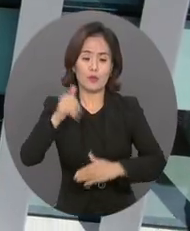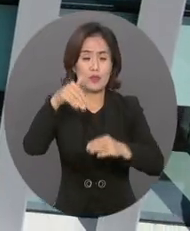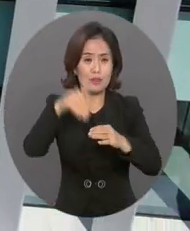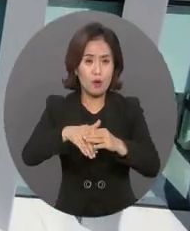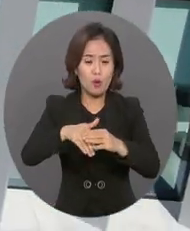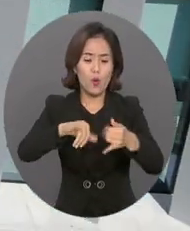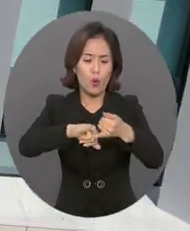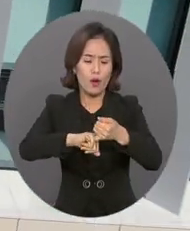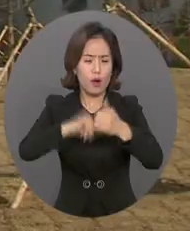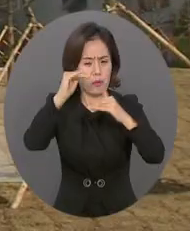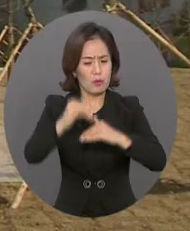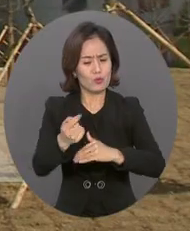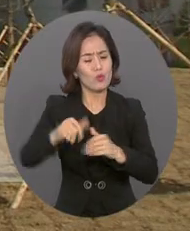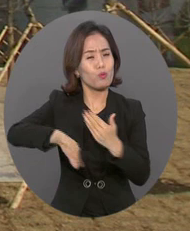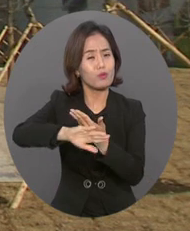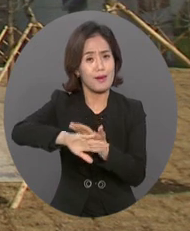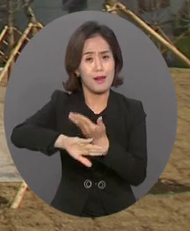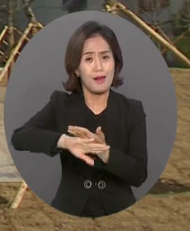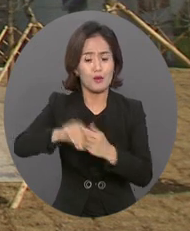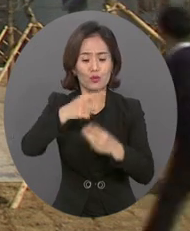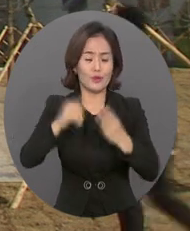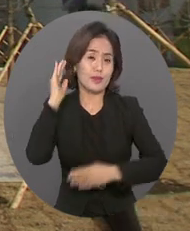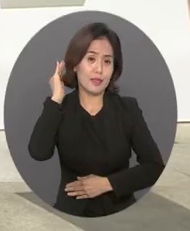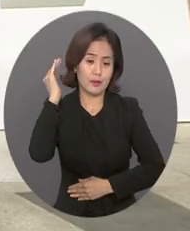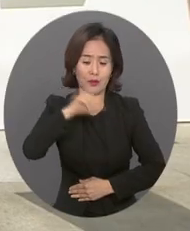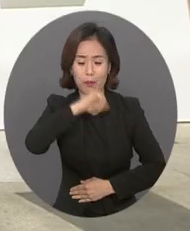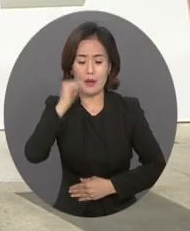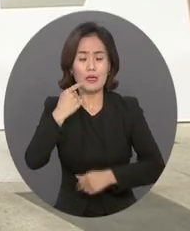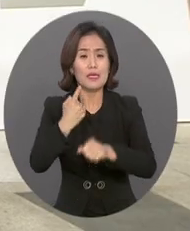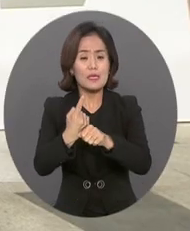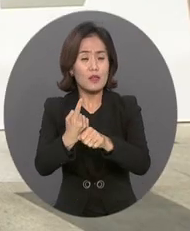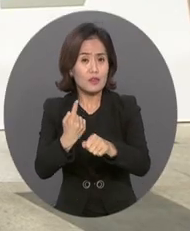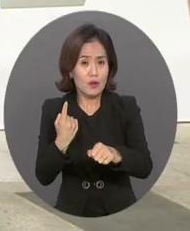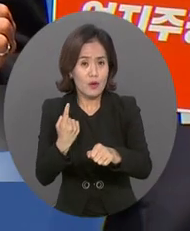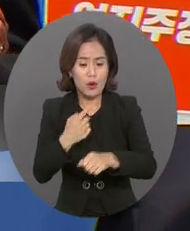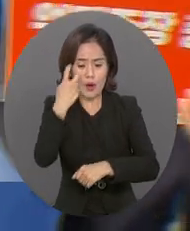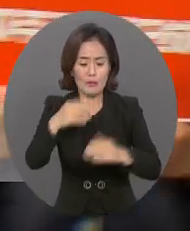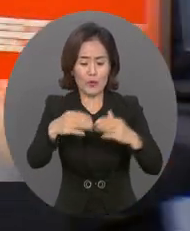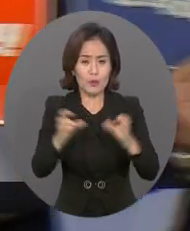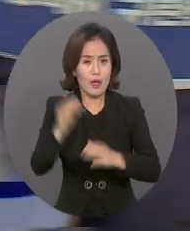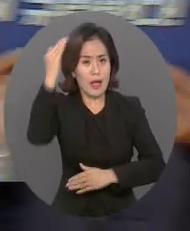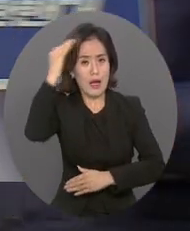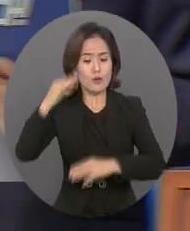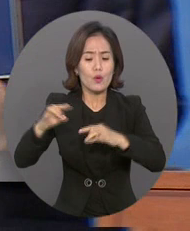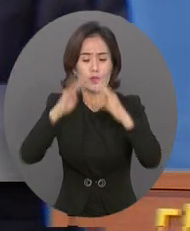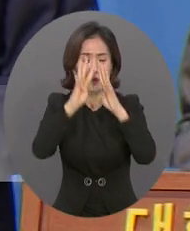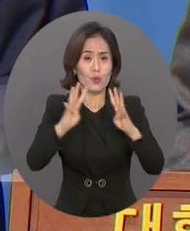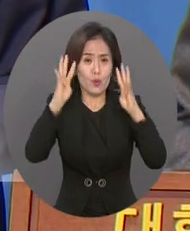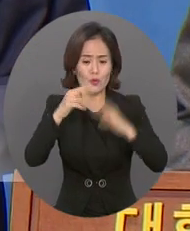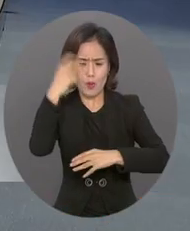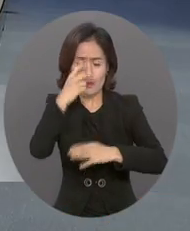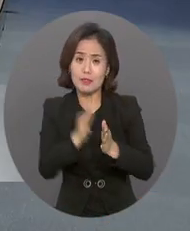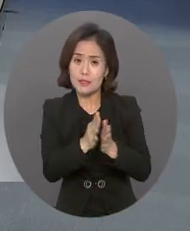분위기가 다릅니다. 윤석열 대통령 당선 1년이 되기 전날 알려진 감사원의 한국에너지공대 감사